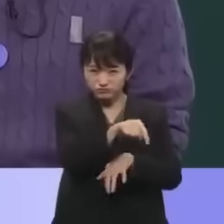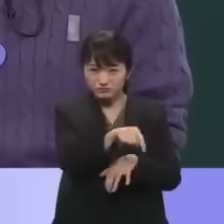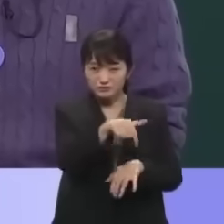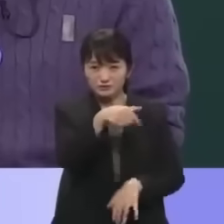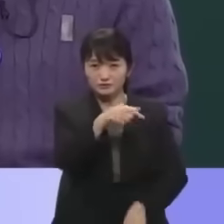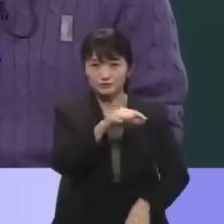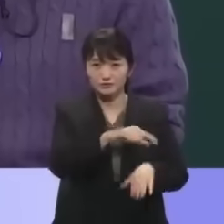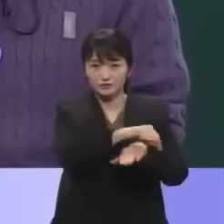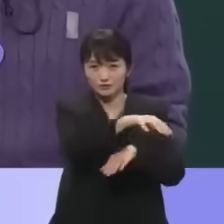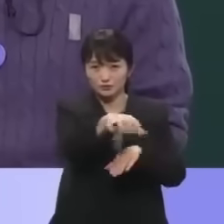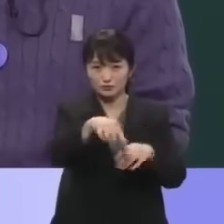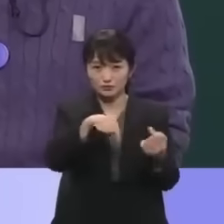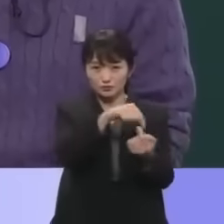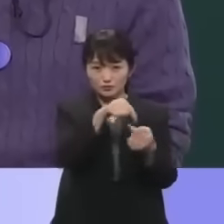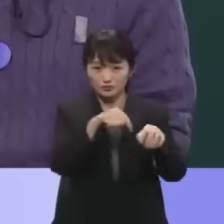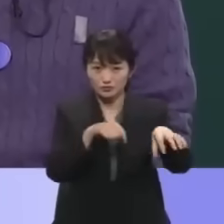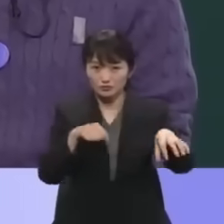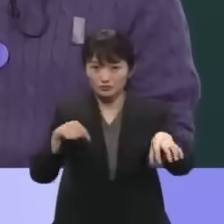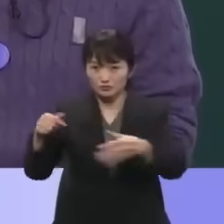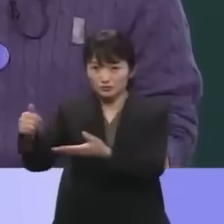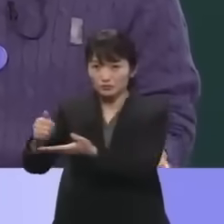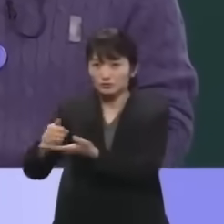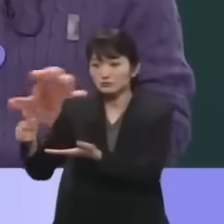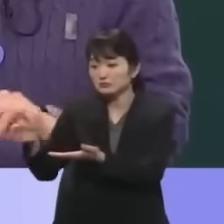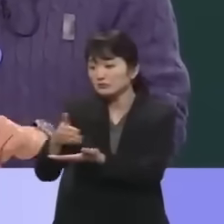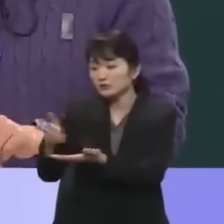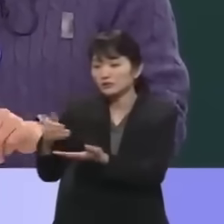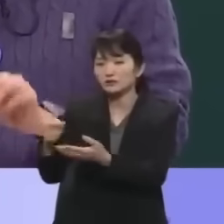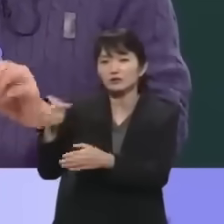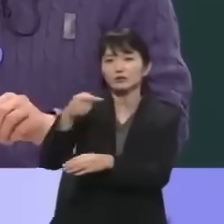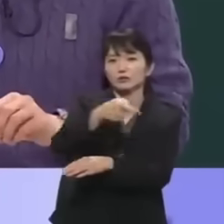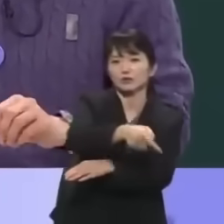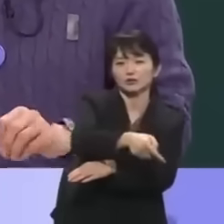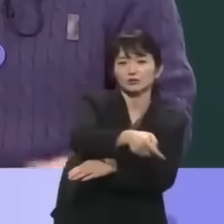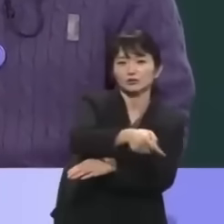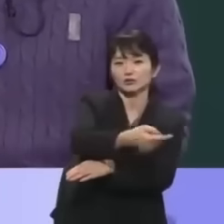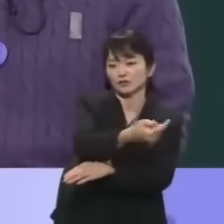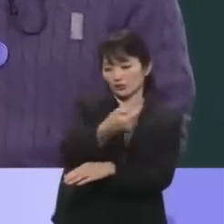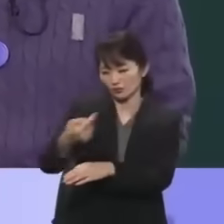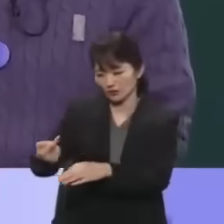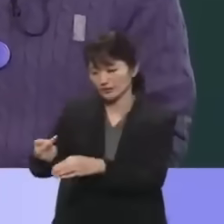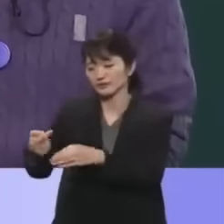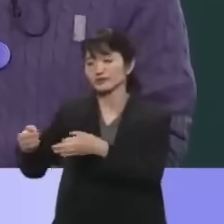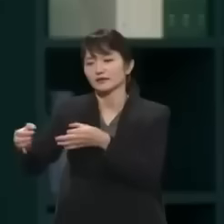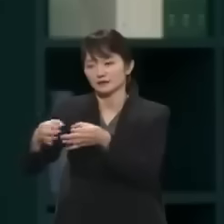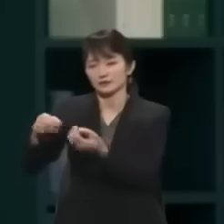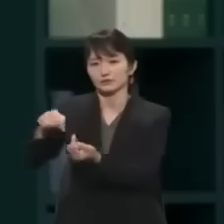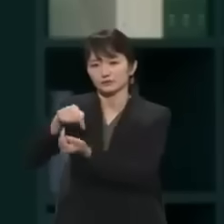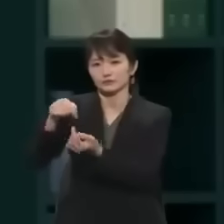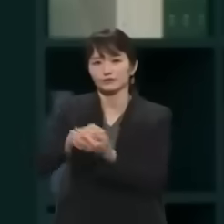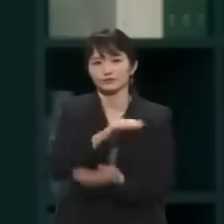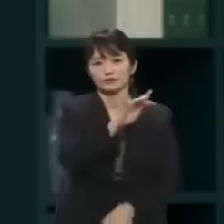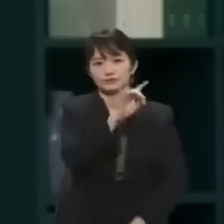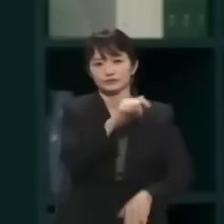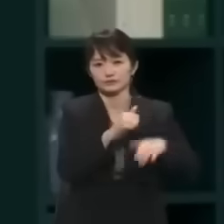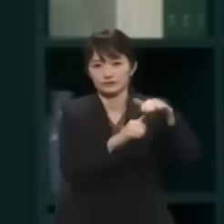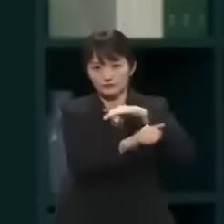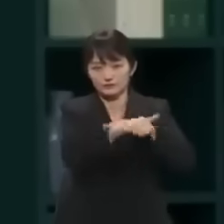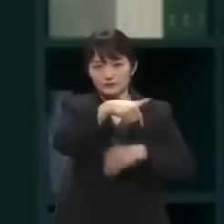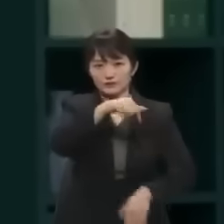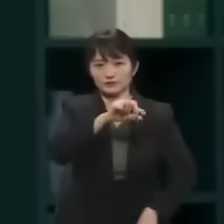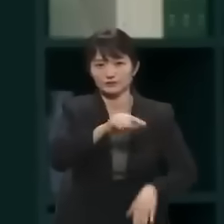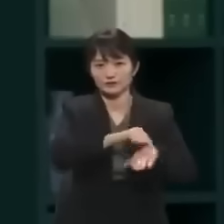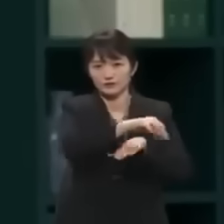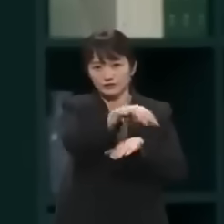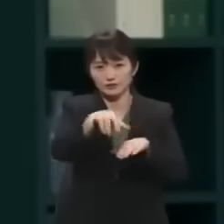운영하는 수고요 손 없던 데는 외지 상인들이 운영하는 그런 부스입니다 그래서 백대표는 금산 지역 상인들이